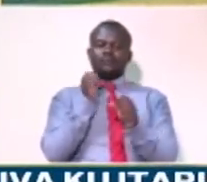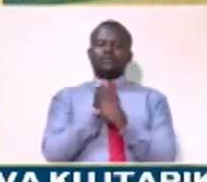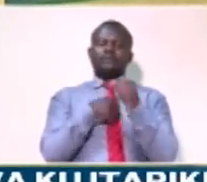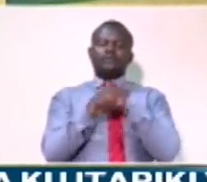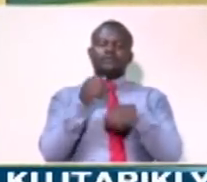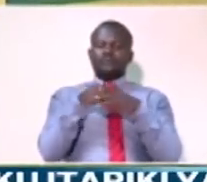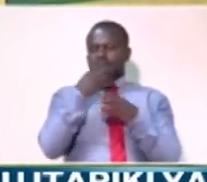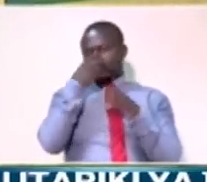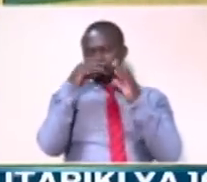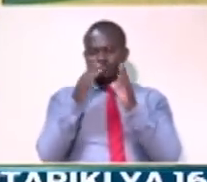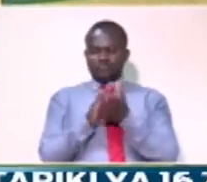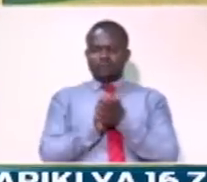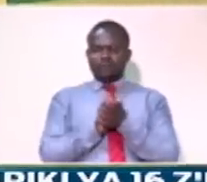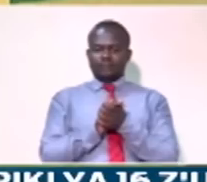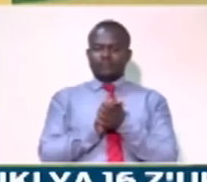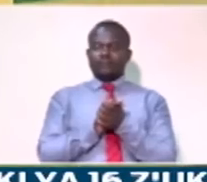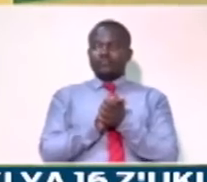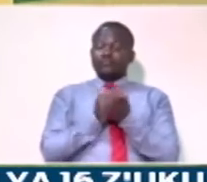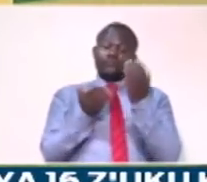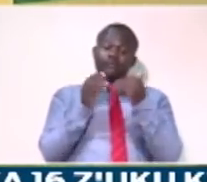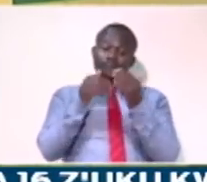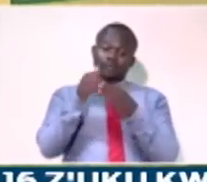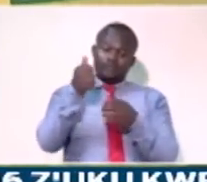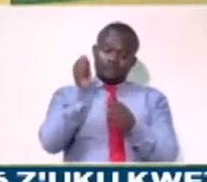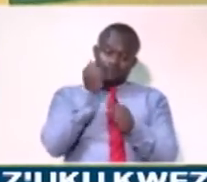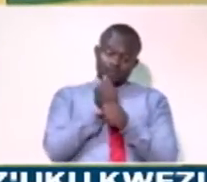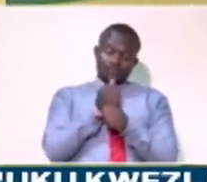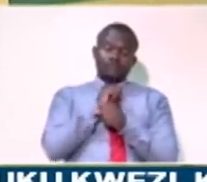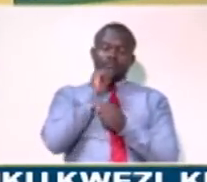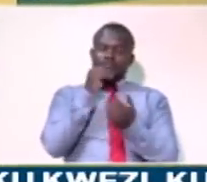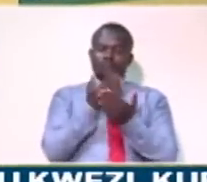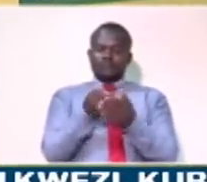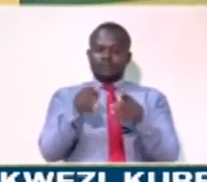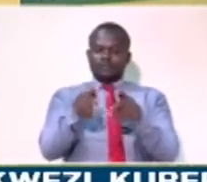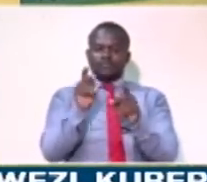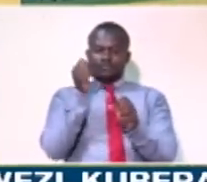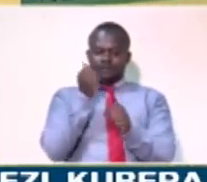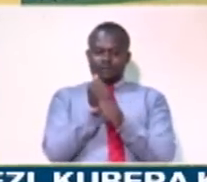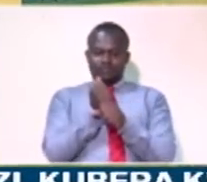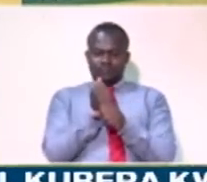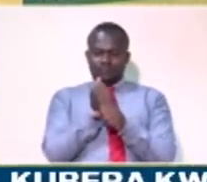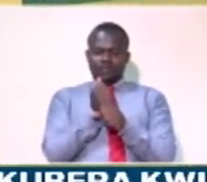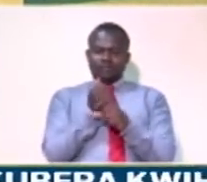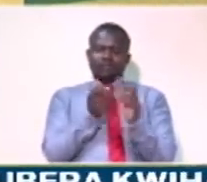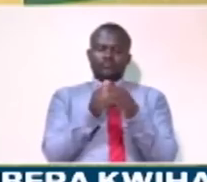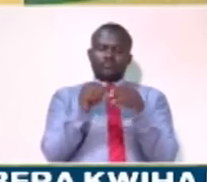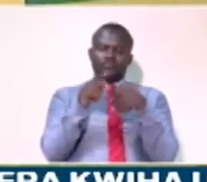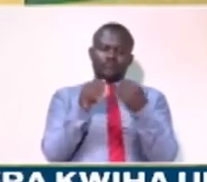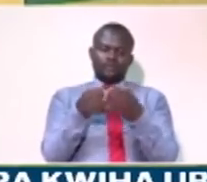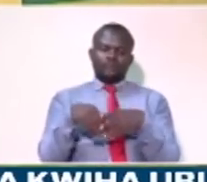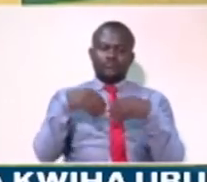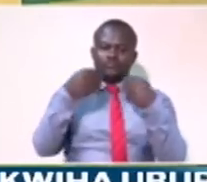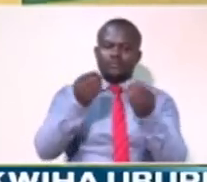umurimo w'ubwavoka akaba wenda yabikoze ataje gusaba work permit ariko afite uruhushya yahawe